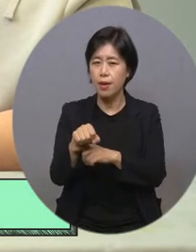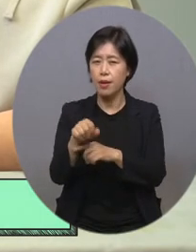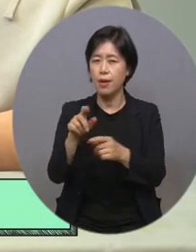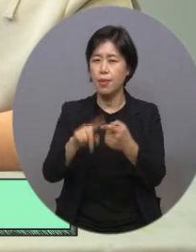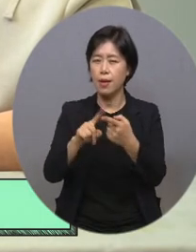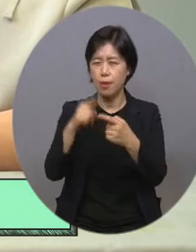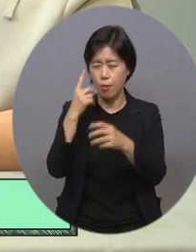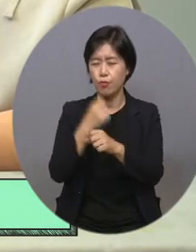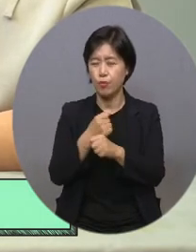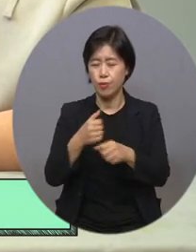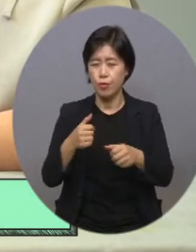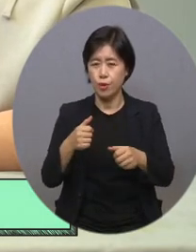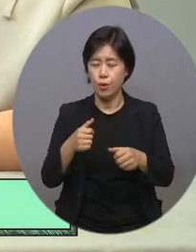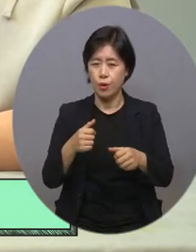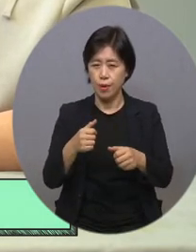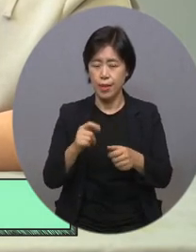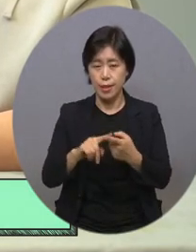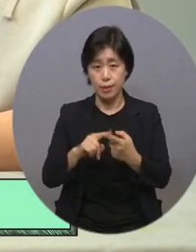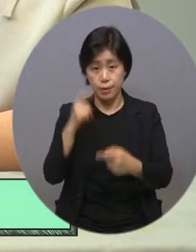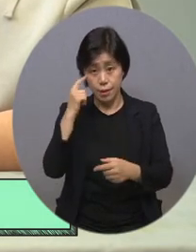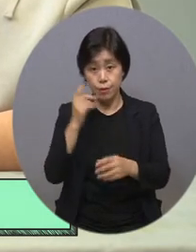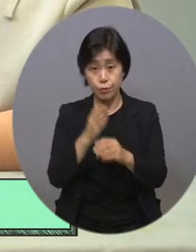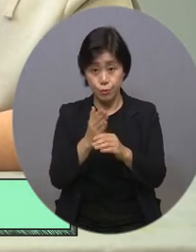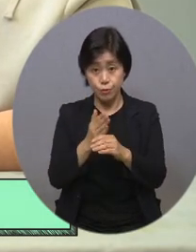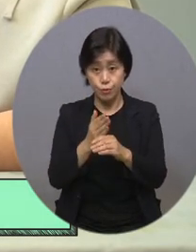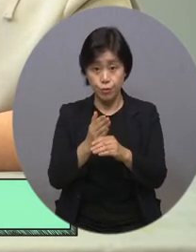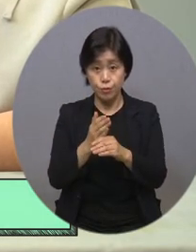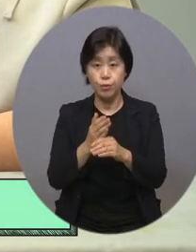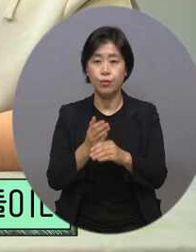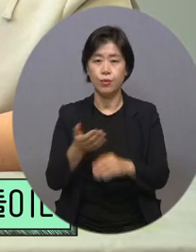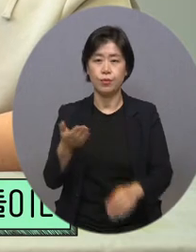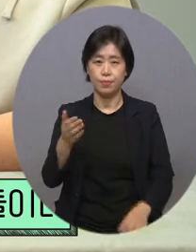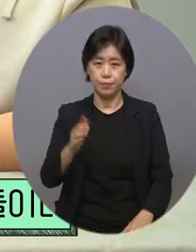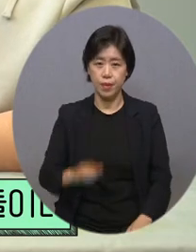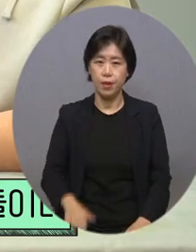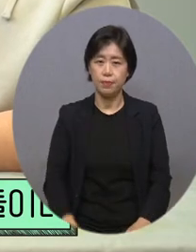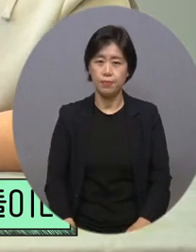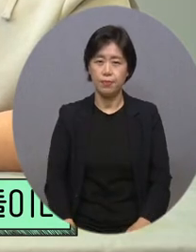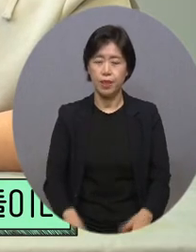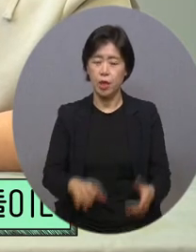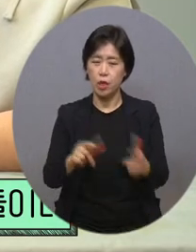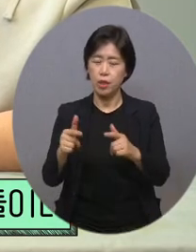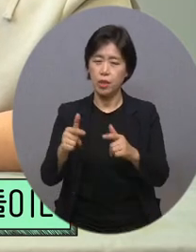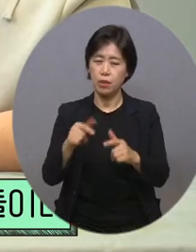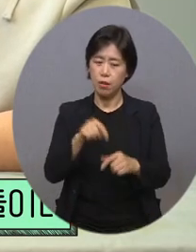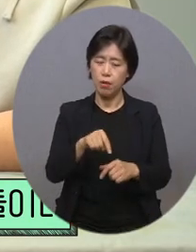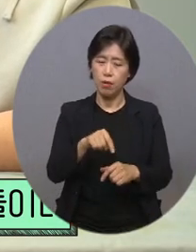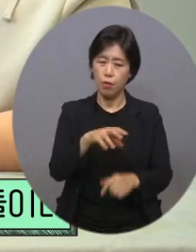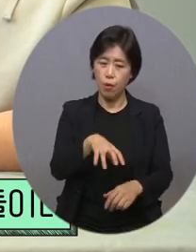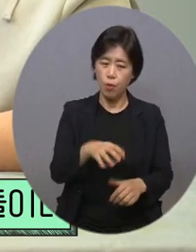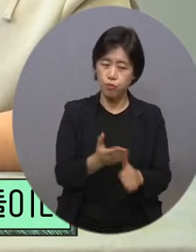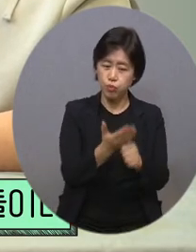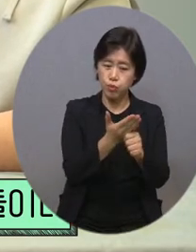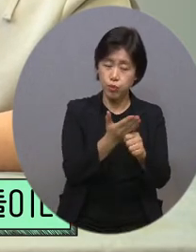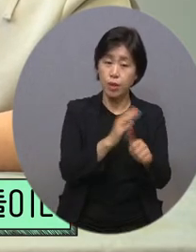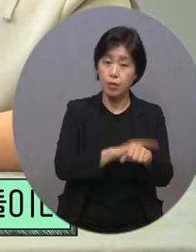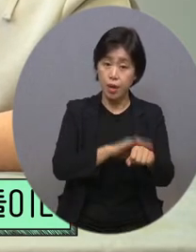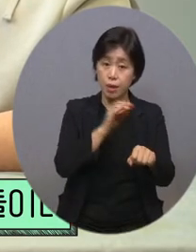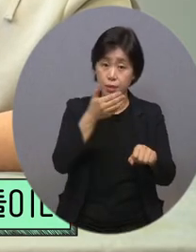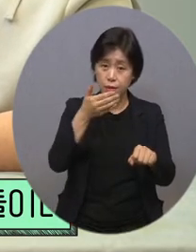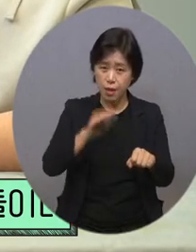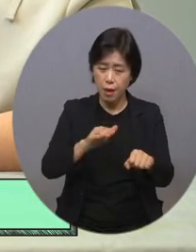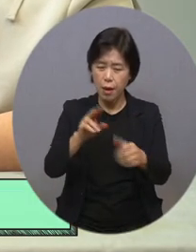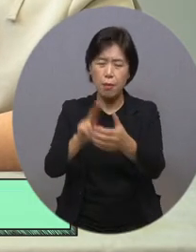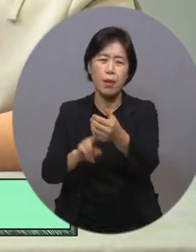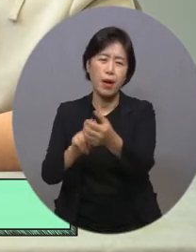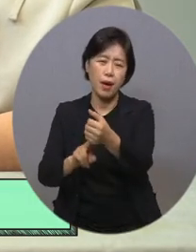한데 아무래도 이런 민간 대형 거래 유통업체랑 이런 경험이 좀 적다 보니까 이런 노하우나